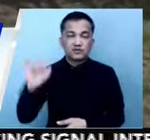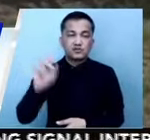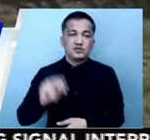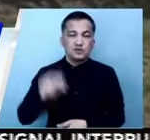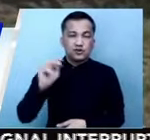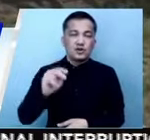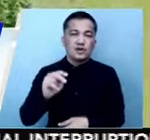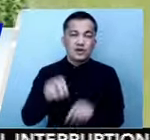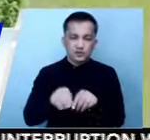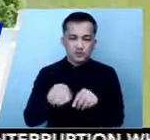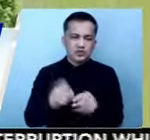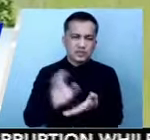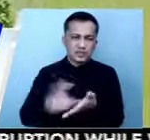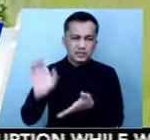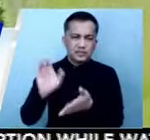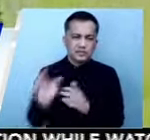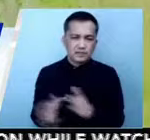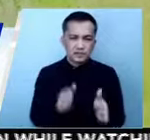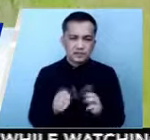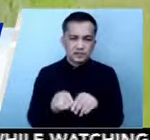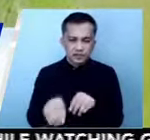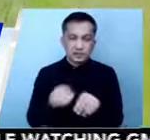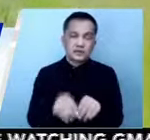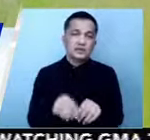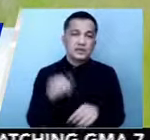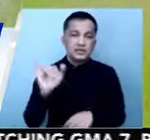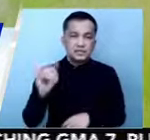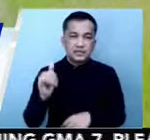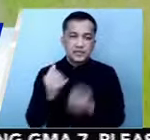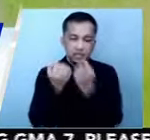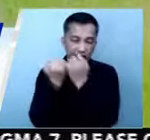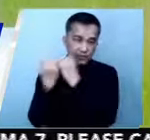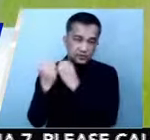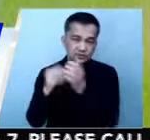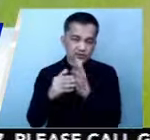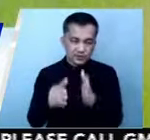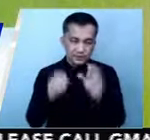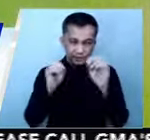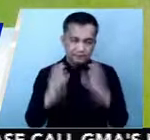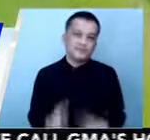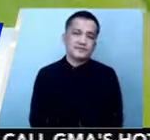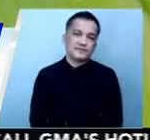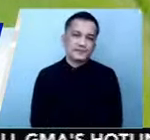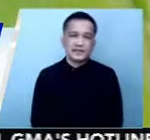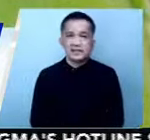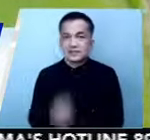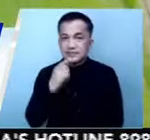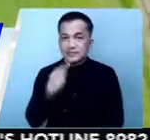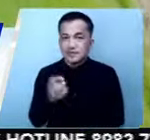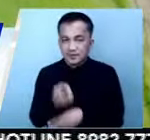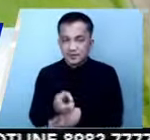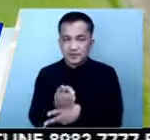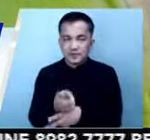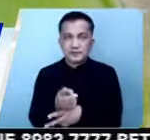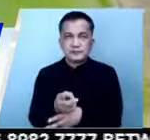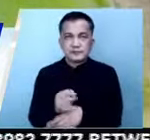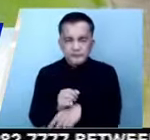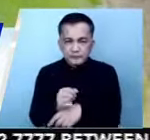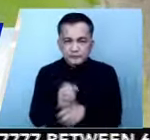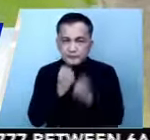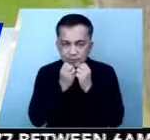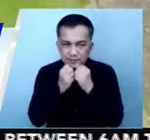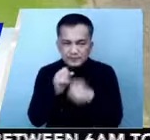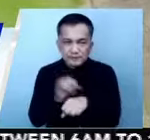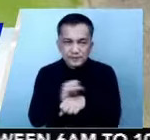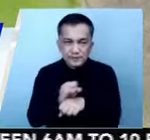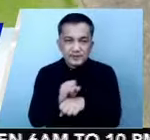na plinano at tinamnan ng yellow corn ng mga estudyante at guro. Ayon sa mga namamahala, pinagbutihan nila